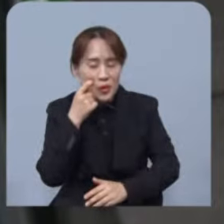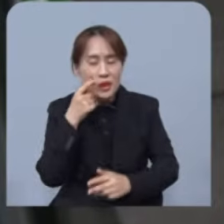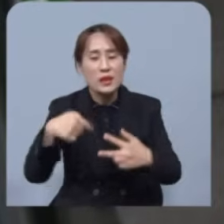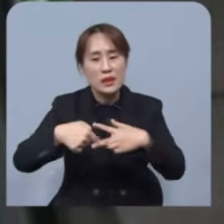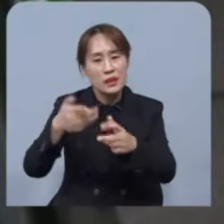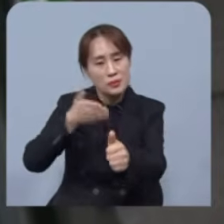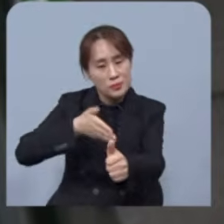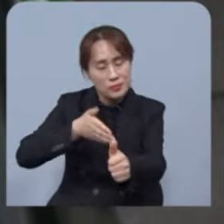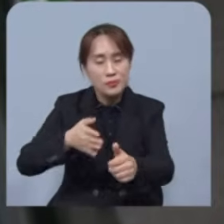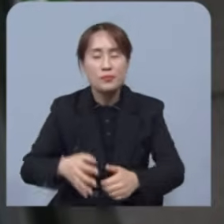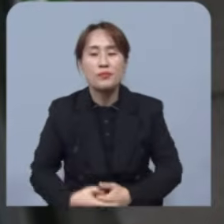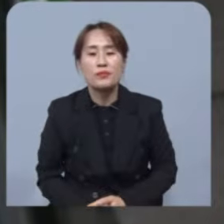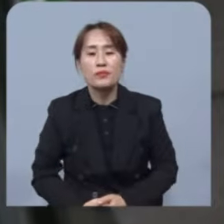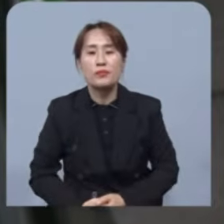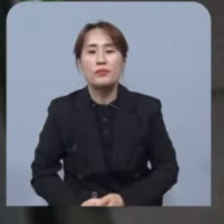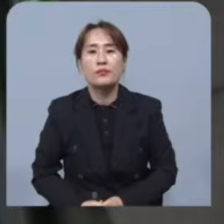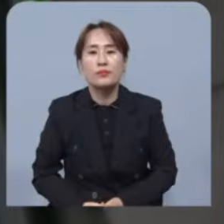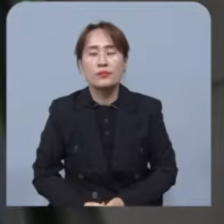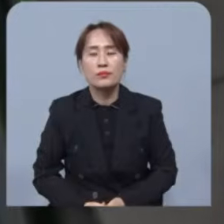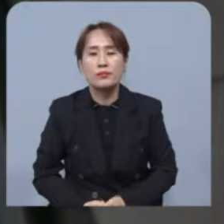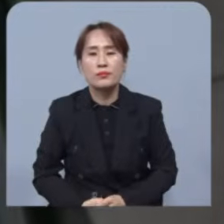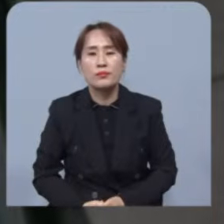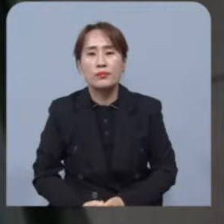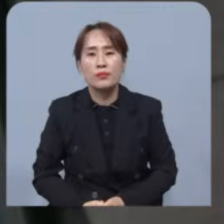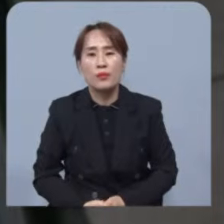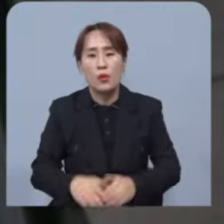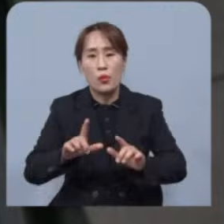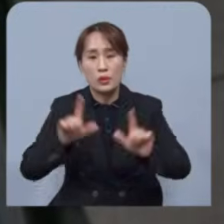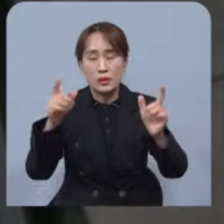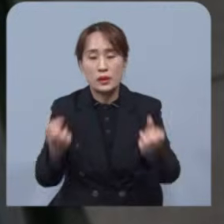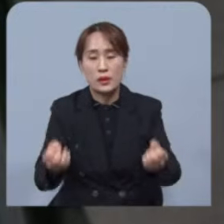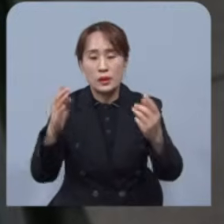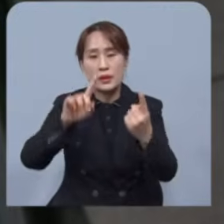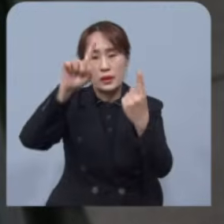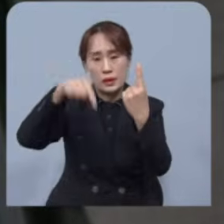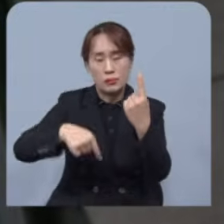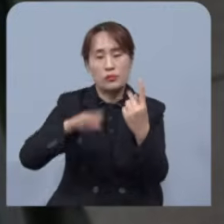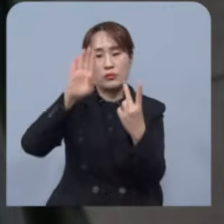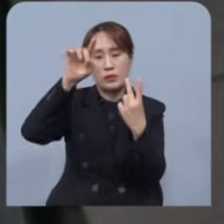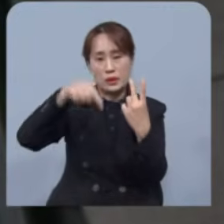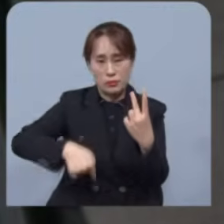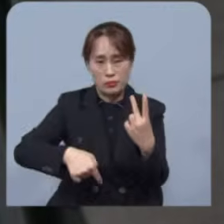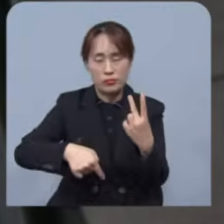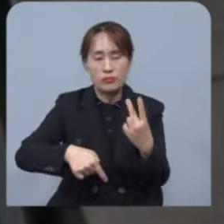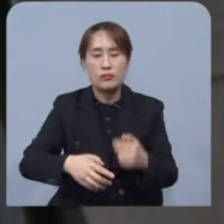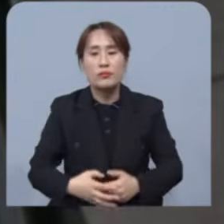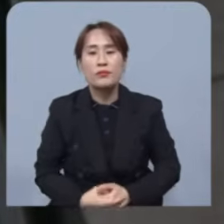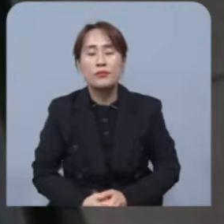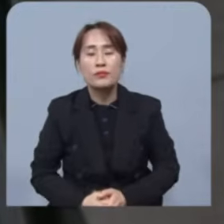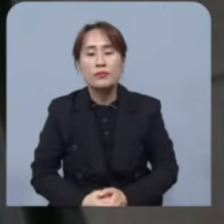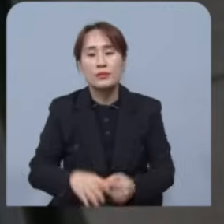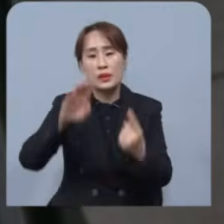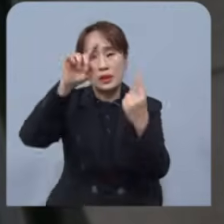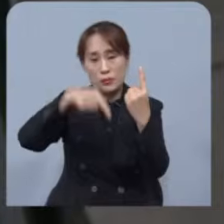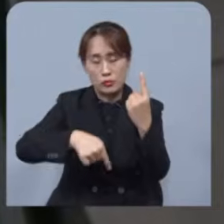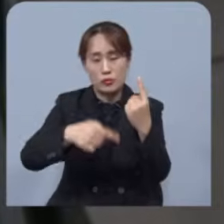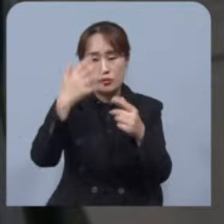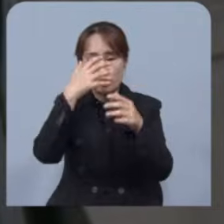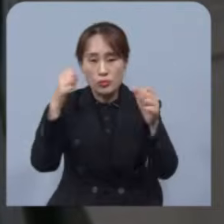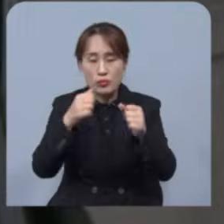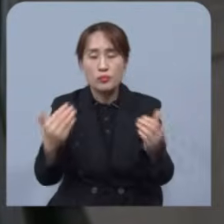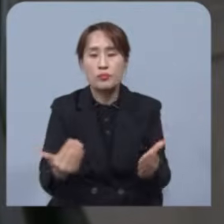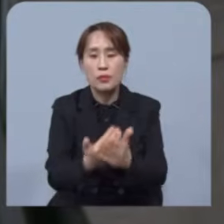양해 부탁드립니다. 네, 오늘 행사는 1부와 2부로 나눠 진행됩니다. 1부에서는